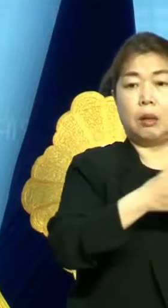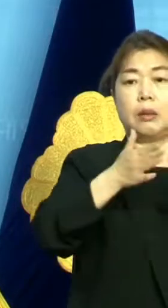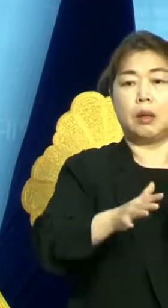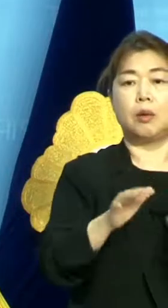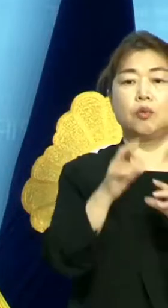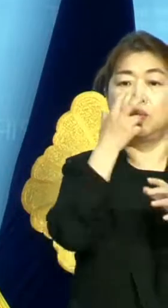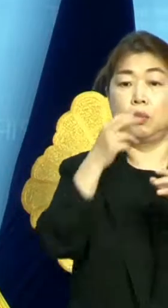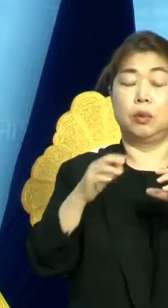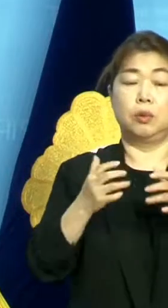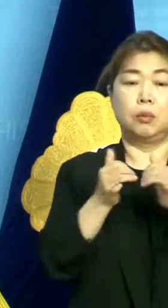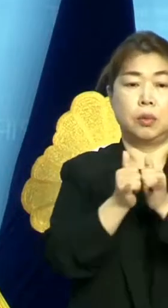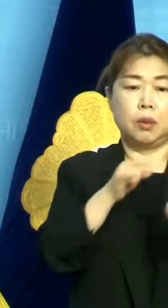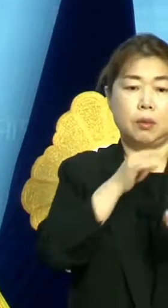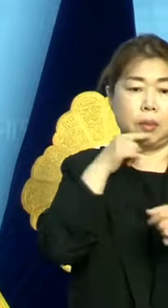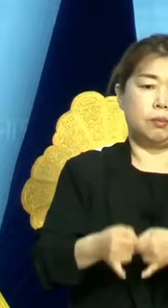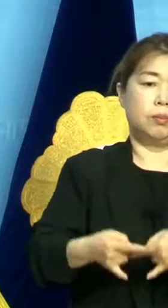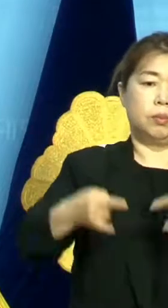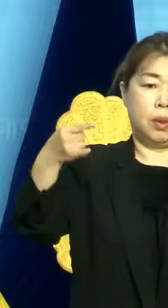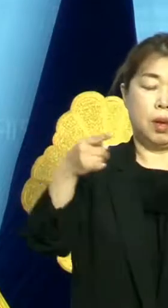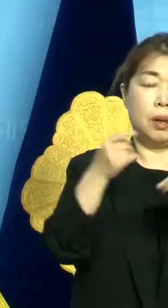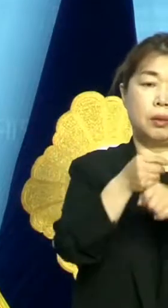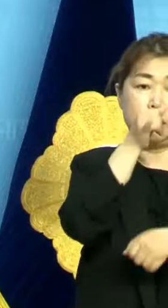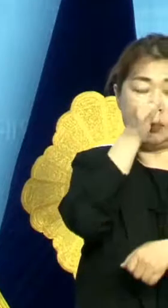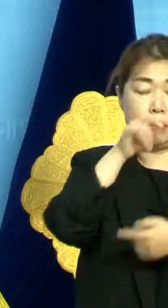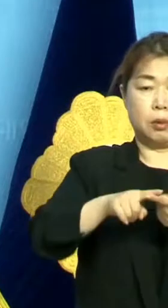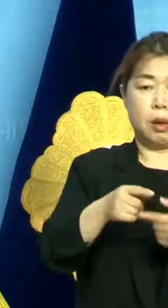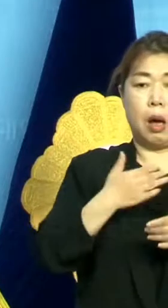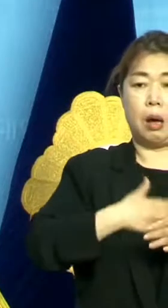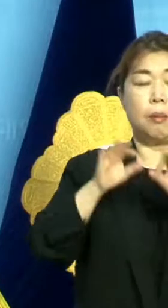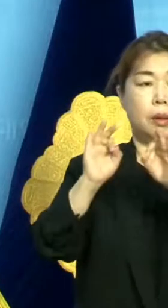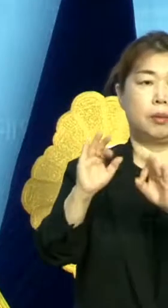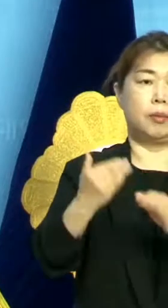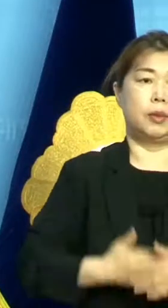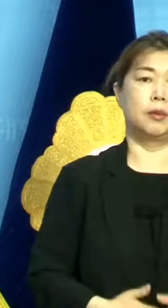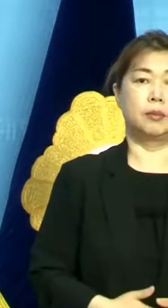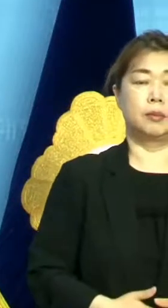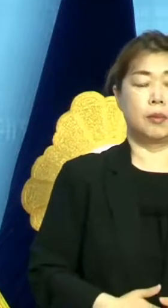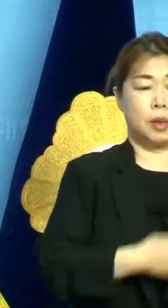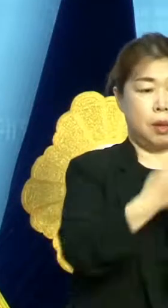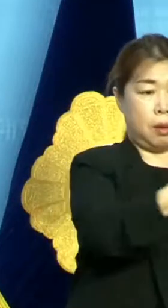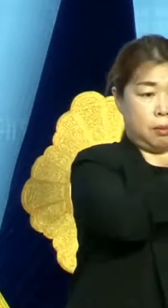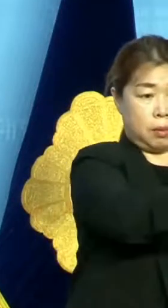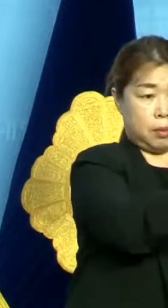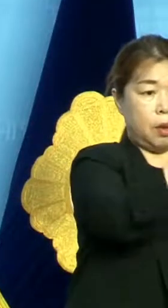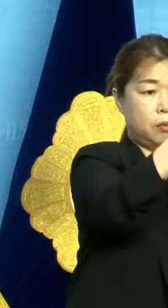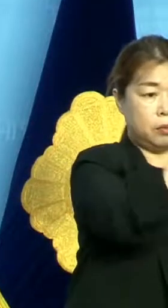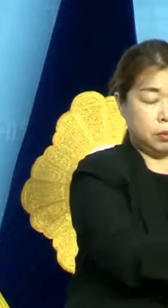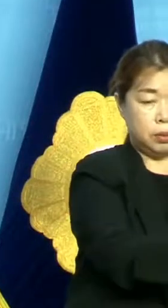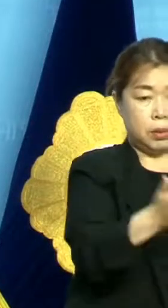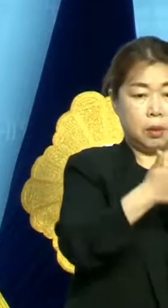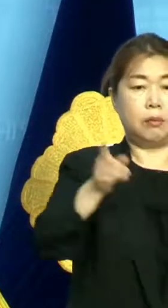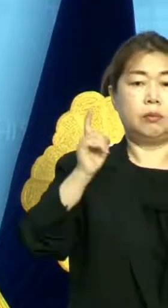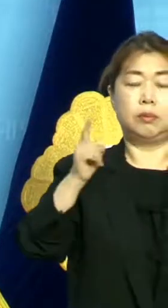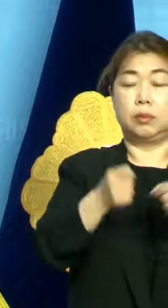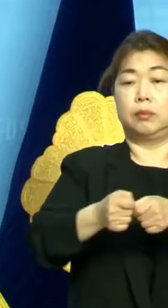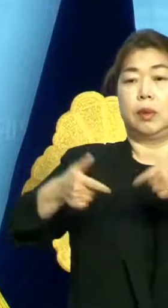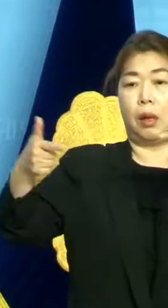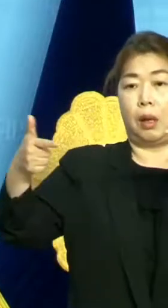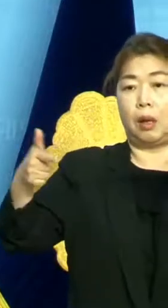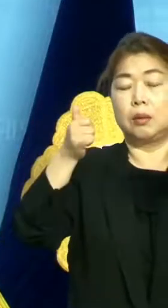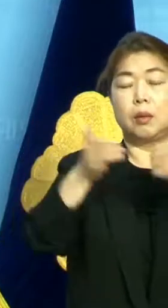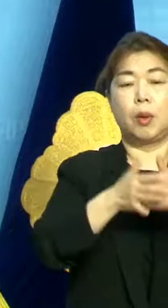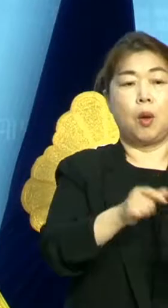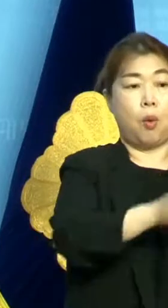국민의 b 짓 으로 남을 늘어나고 있음을 직시해야 합니다 생산 감소로 인한 대량 실업 상태가 발생해